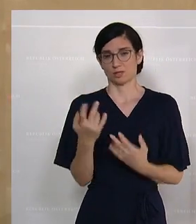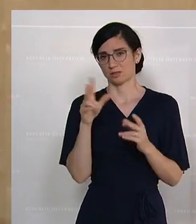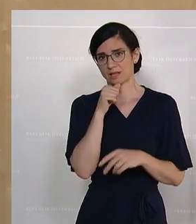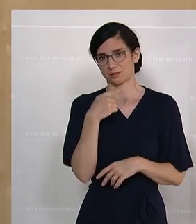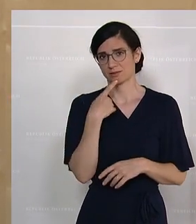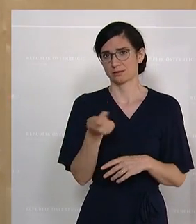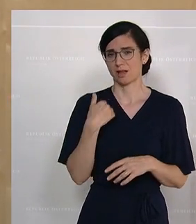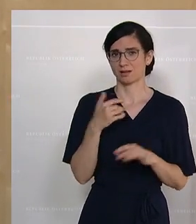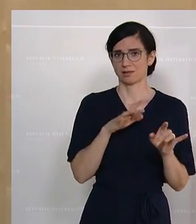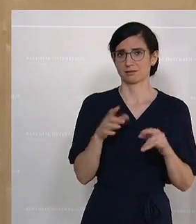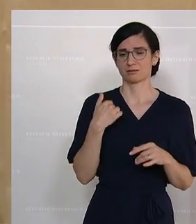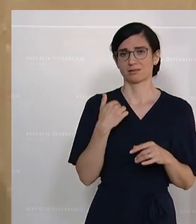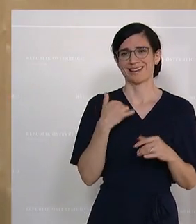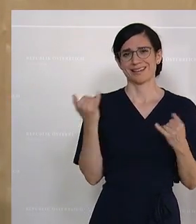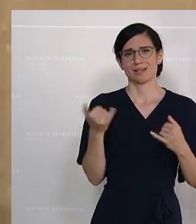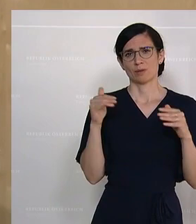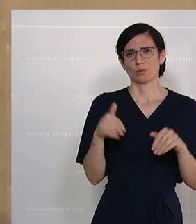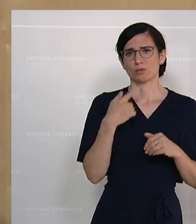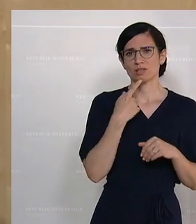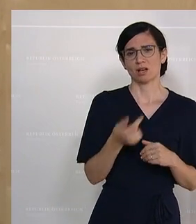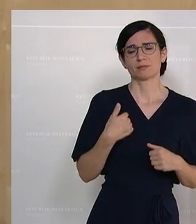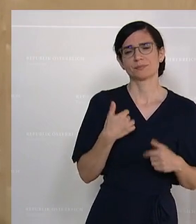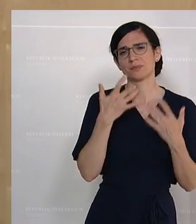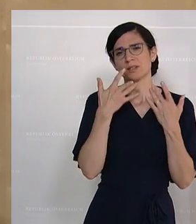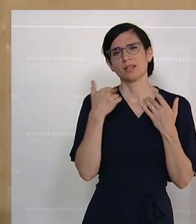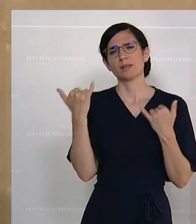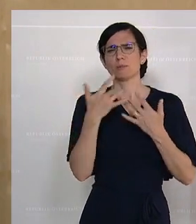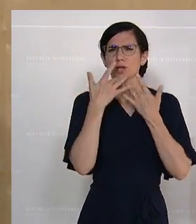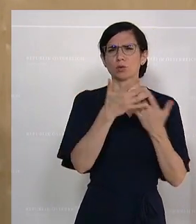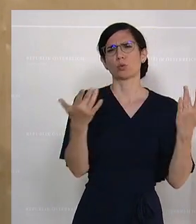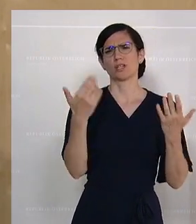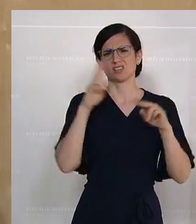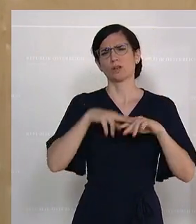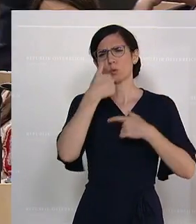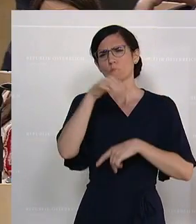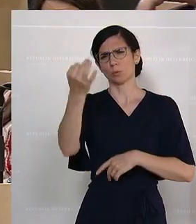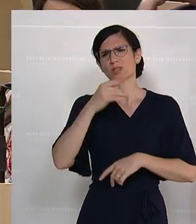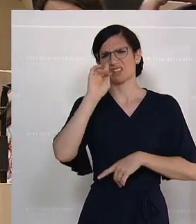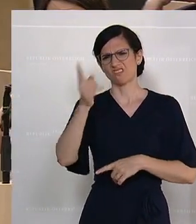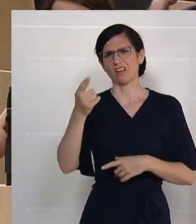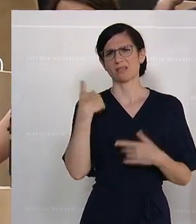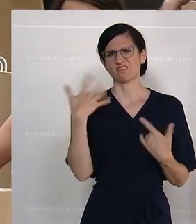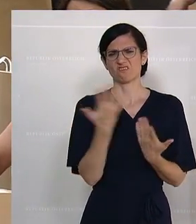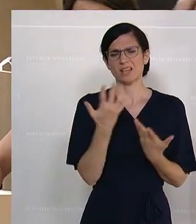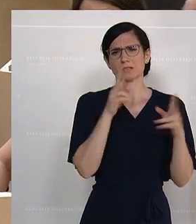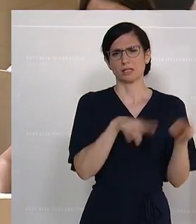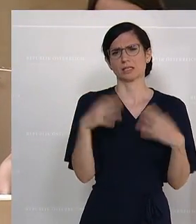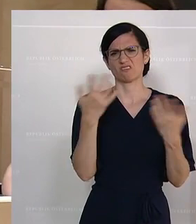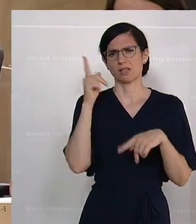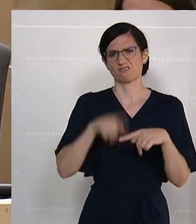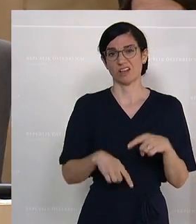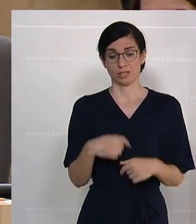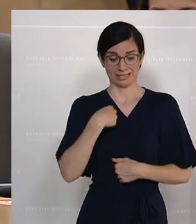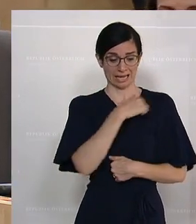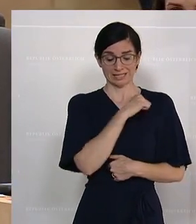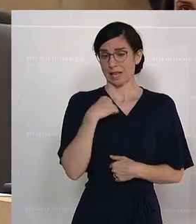beglückwünschen wir alle die in dieser situation genau wissen was richtig ist und wie es geht ich zähle mich nicht dazu es geht hier um